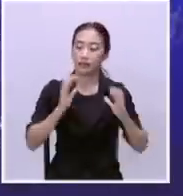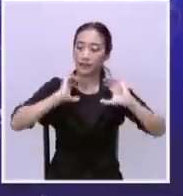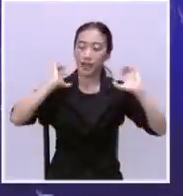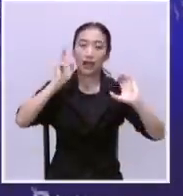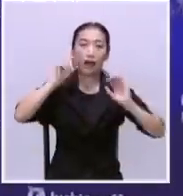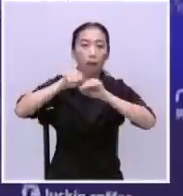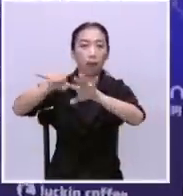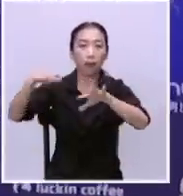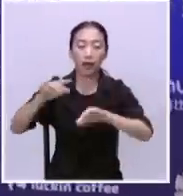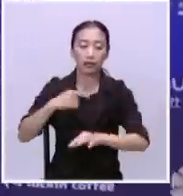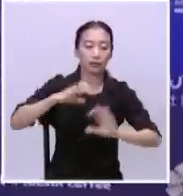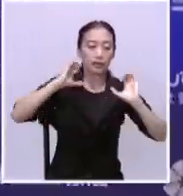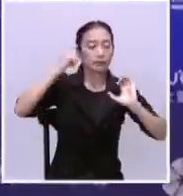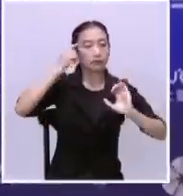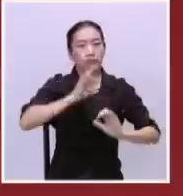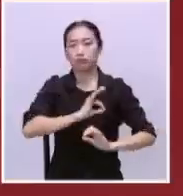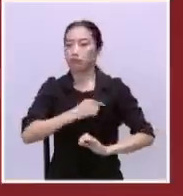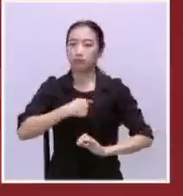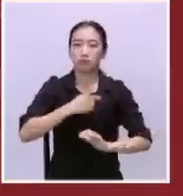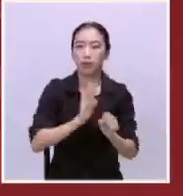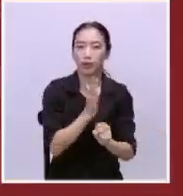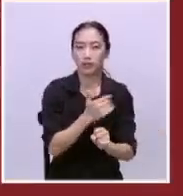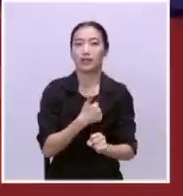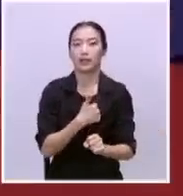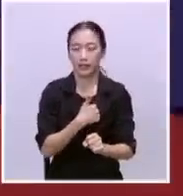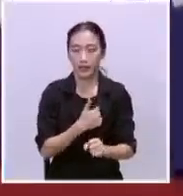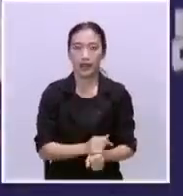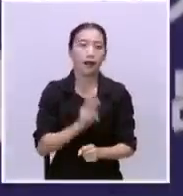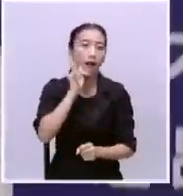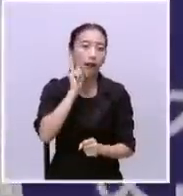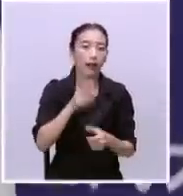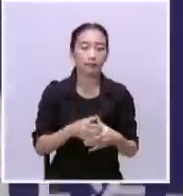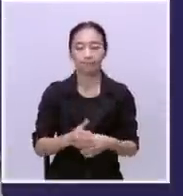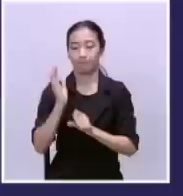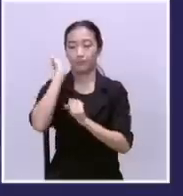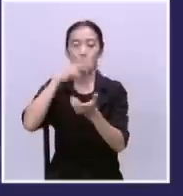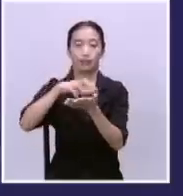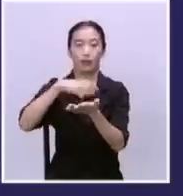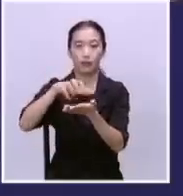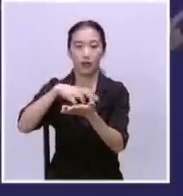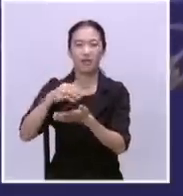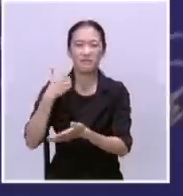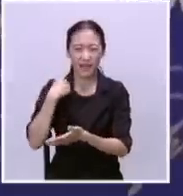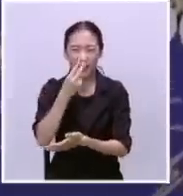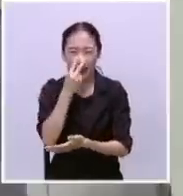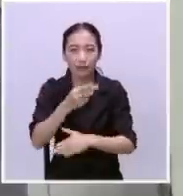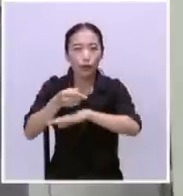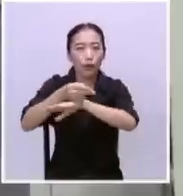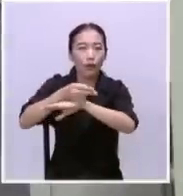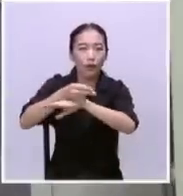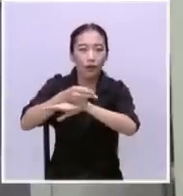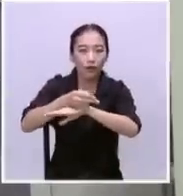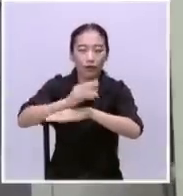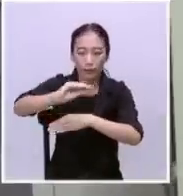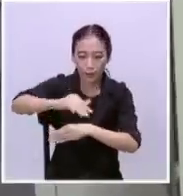แล้วก็สื่อของจีนเองออกมาตอบโต้เลยนะคะในช่วงเวลาไม่กี่วันที่ผ่านมาเราจะเห็นค่ะว่าจะมีคลิปวิดีโอออกมาเยอะมากเลยจ